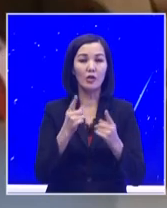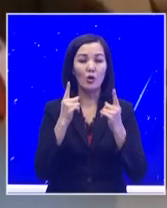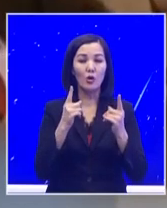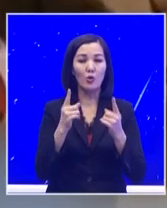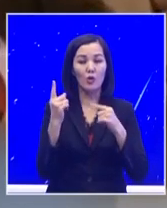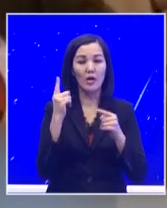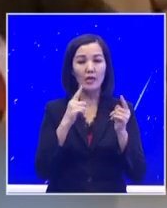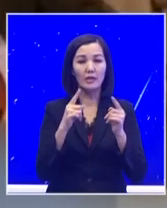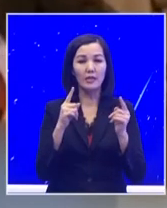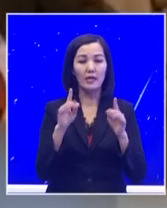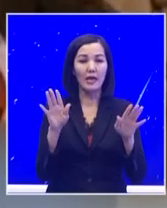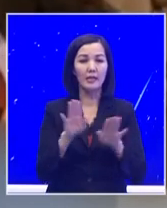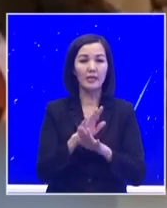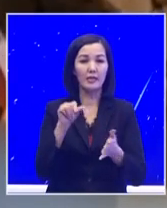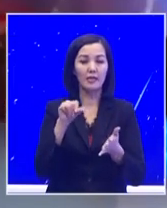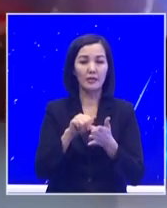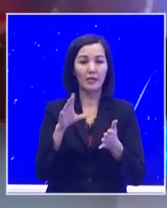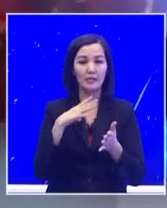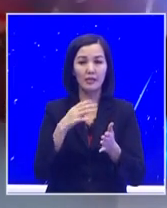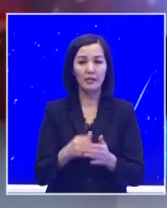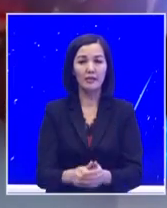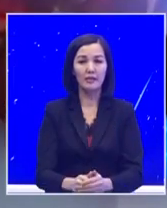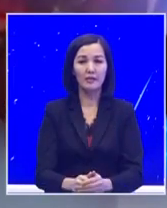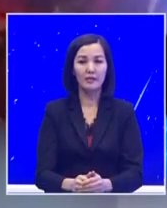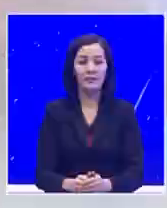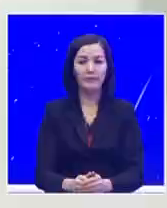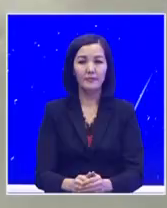әндерін ықыласпен орындап, көрермендерді қуантты.